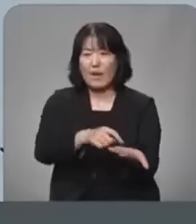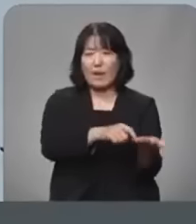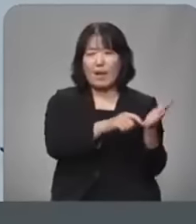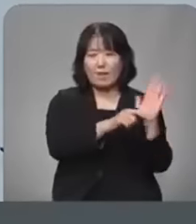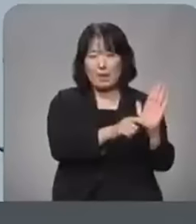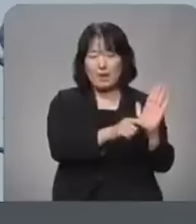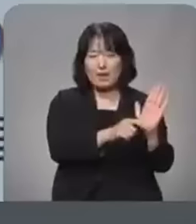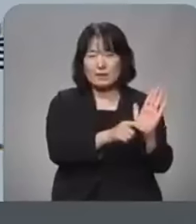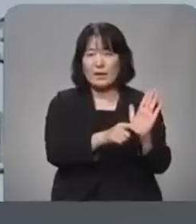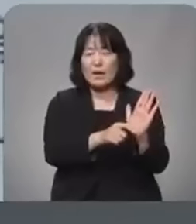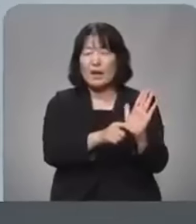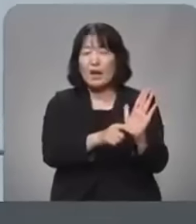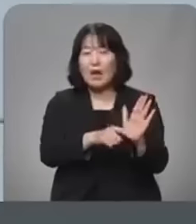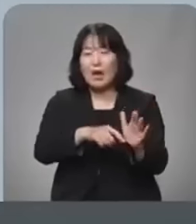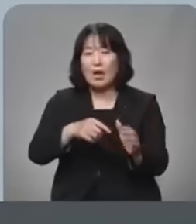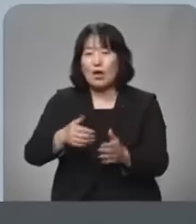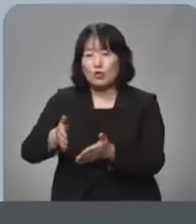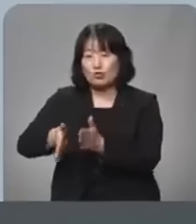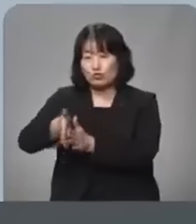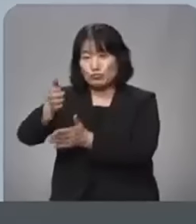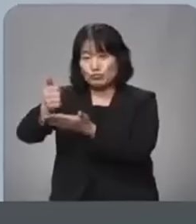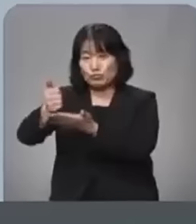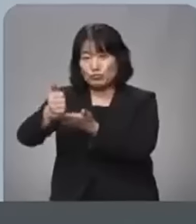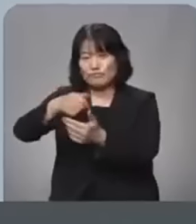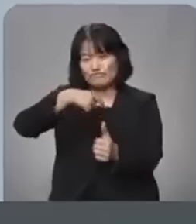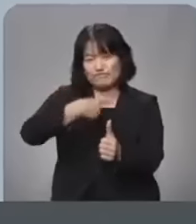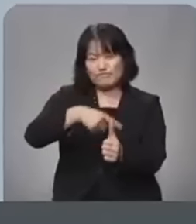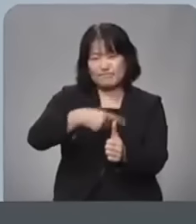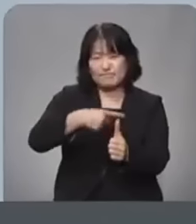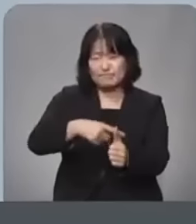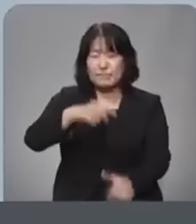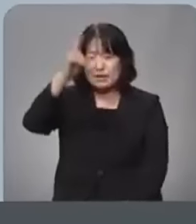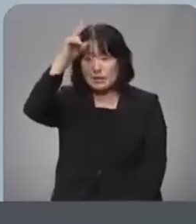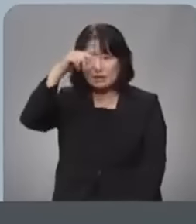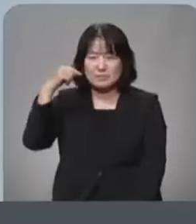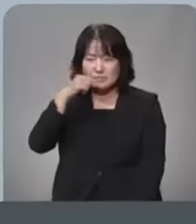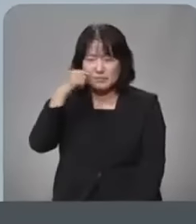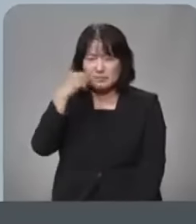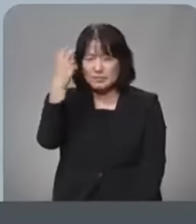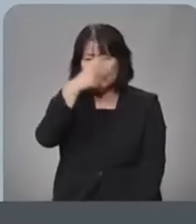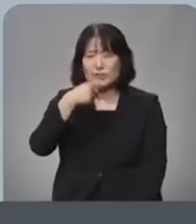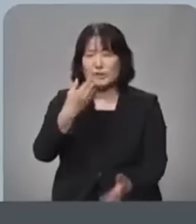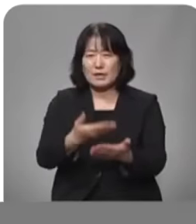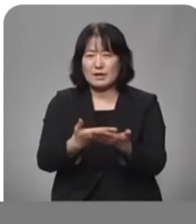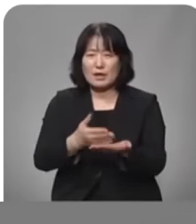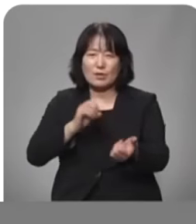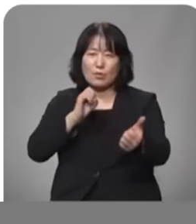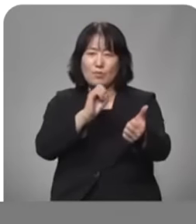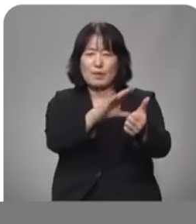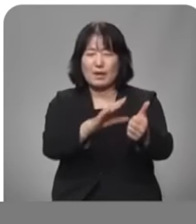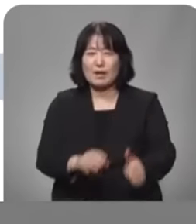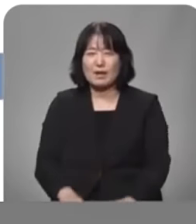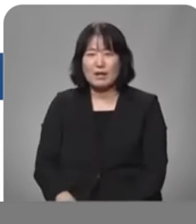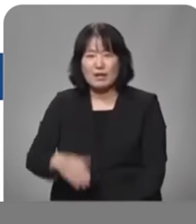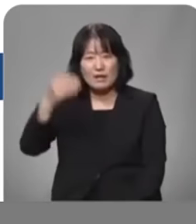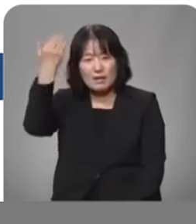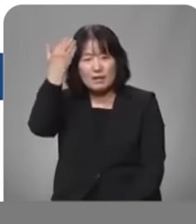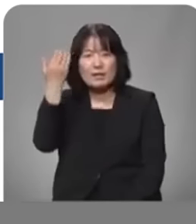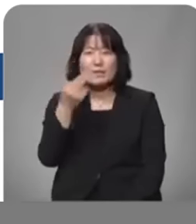등을 통해 김군 수를 비판하고 경찰의 엄정한 수사를 촉구했습니다 비상식적이고이